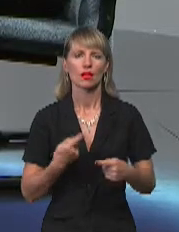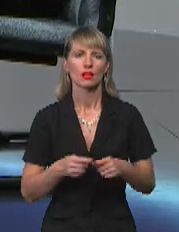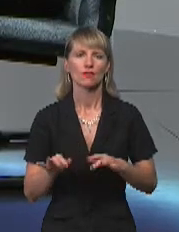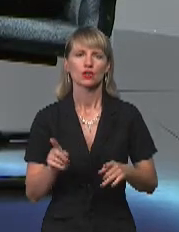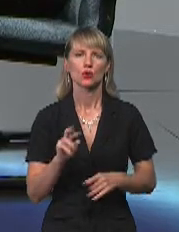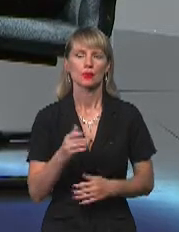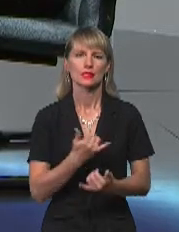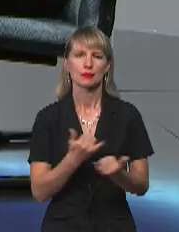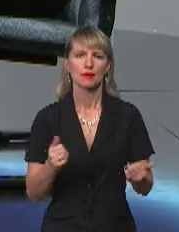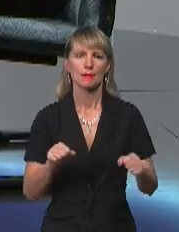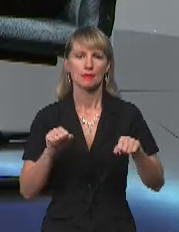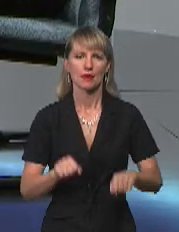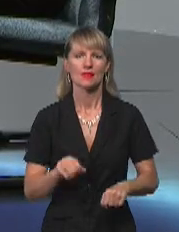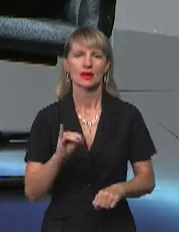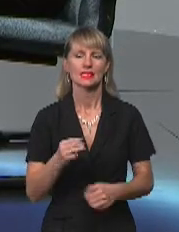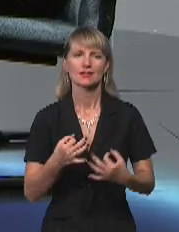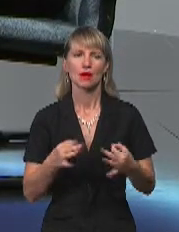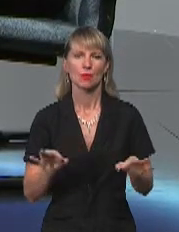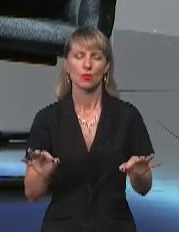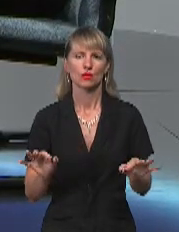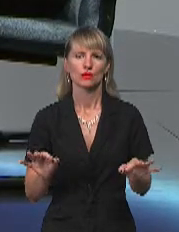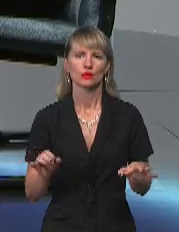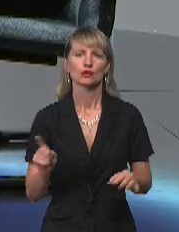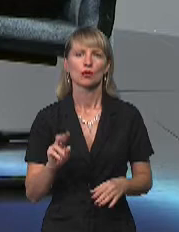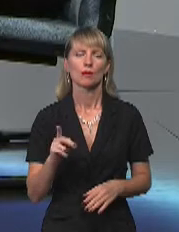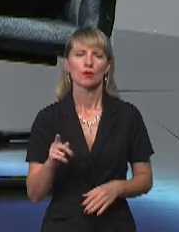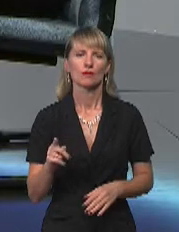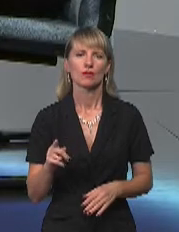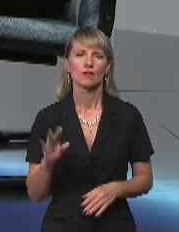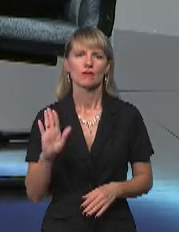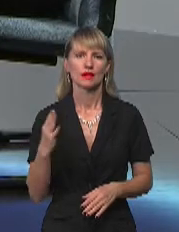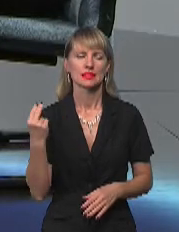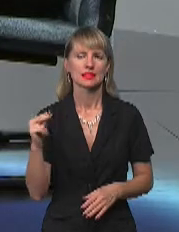щоб забезпечити права і свободи, щоб був певний... Тобто в Запорізькому